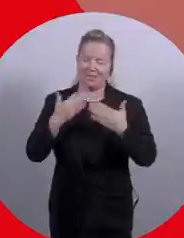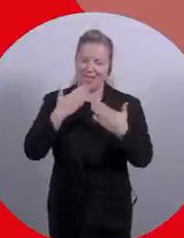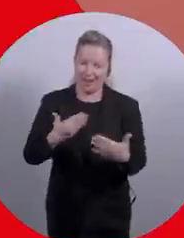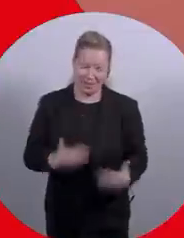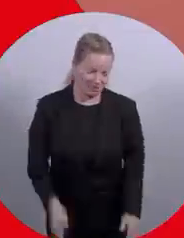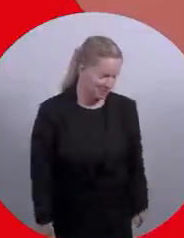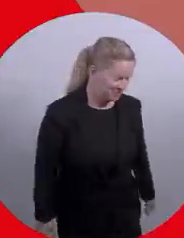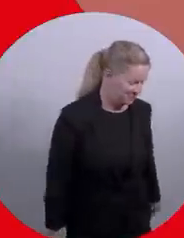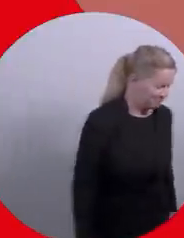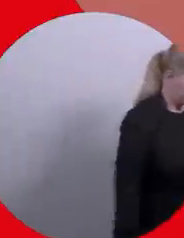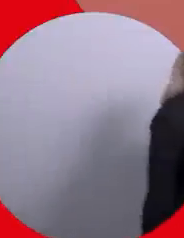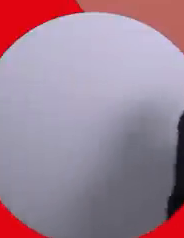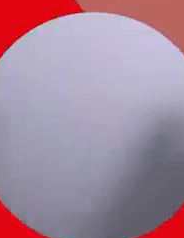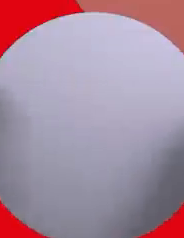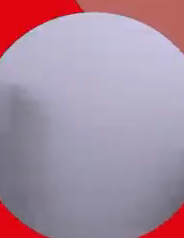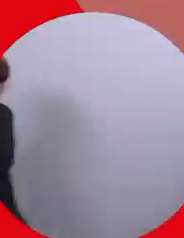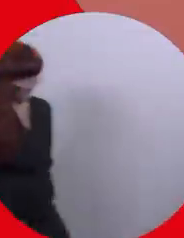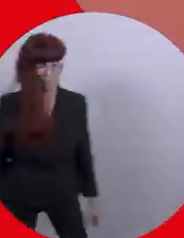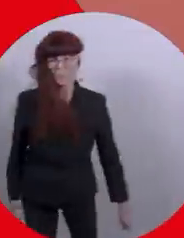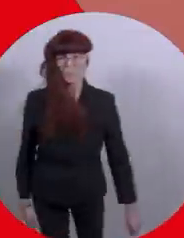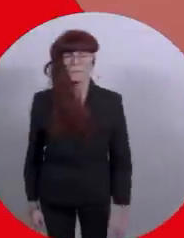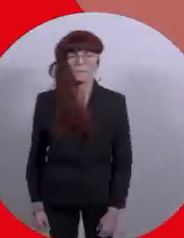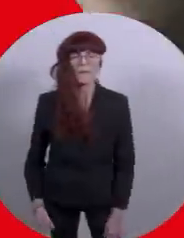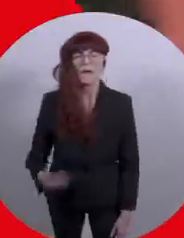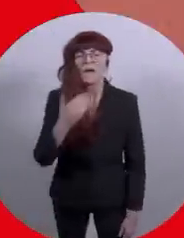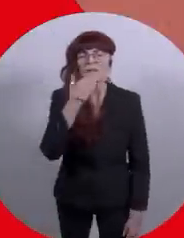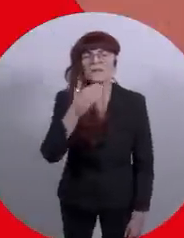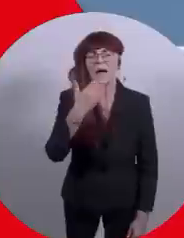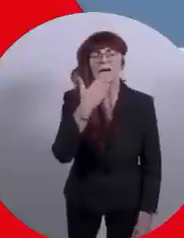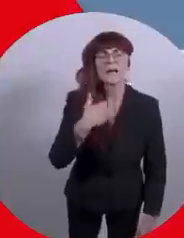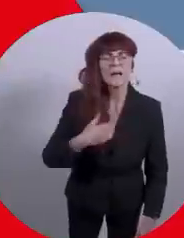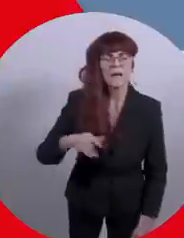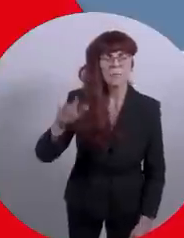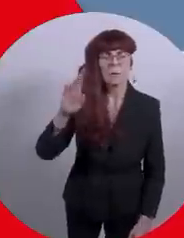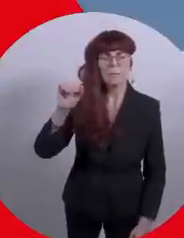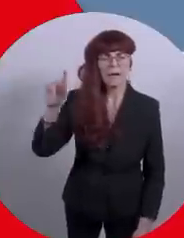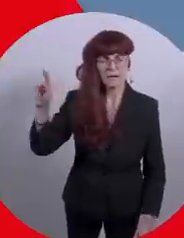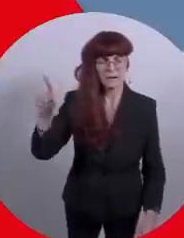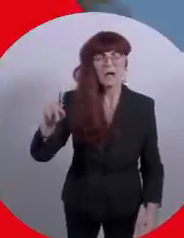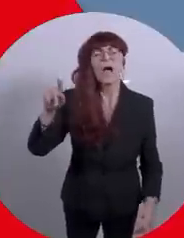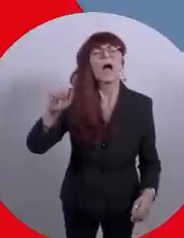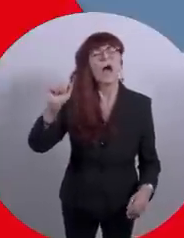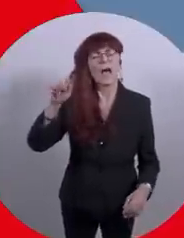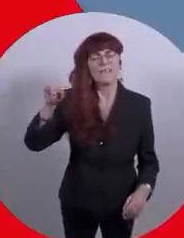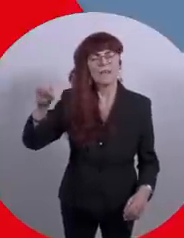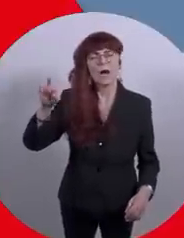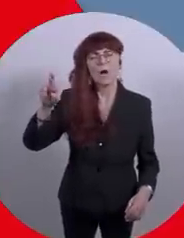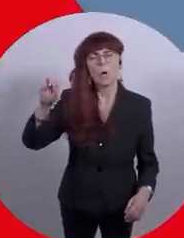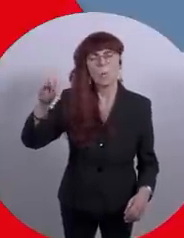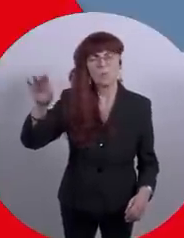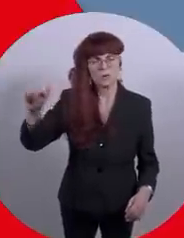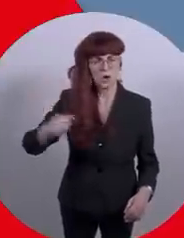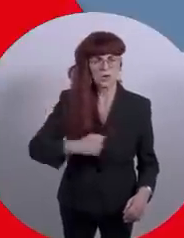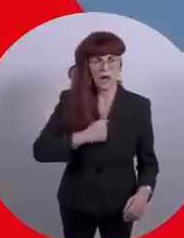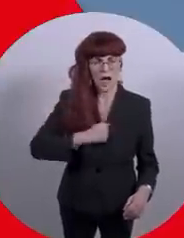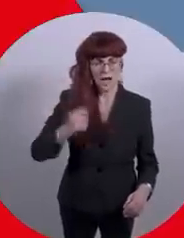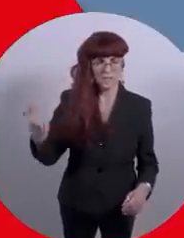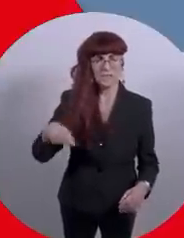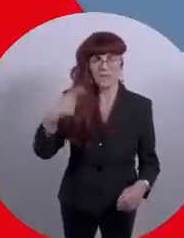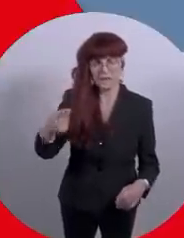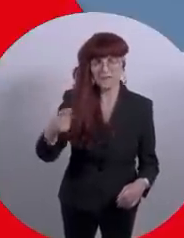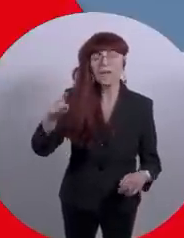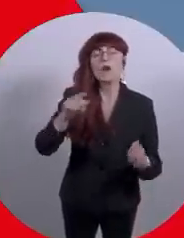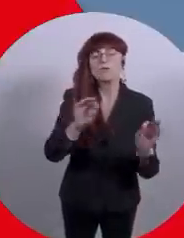lieber Bernd Genossen aus Graz in Vorbereitung Karin Rainer und Walter